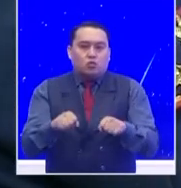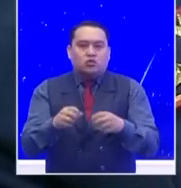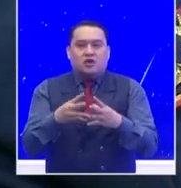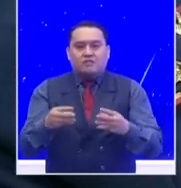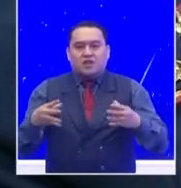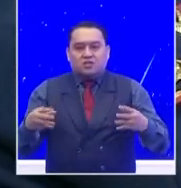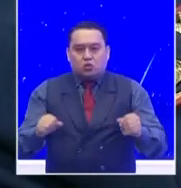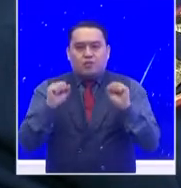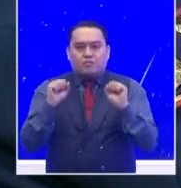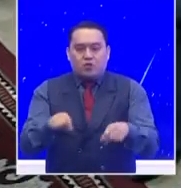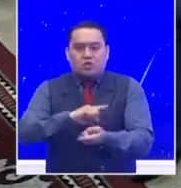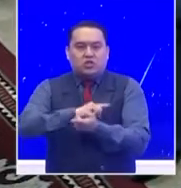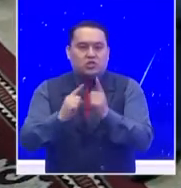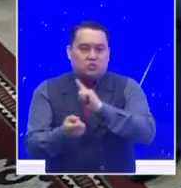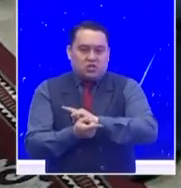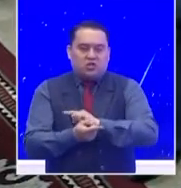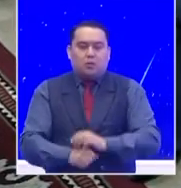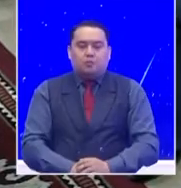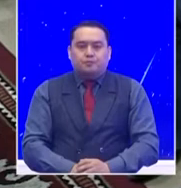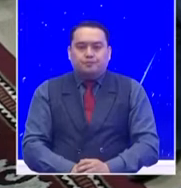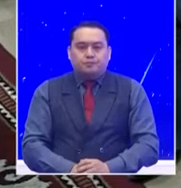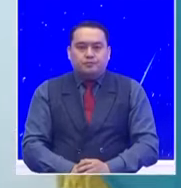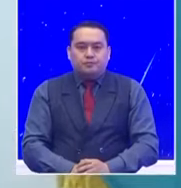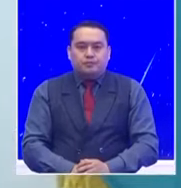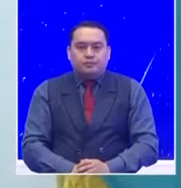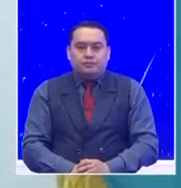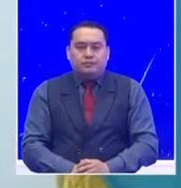температурном фоне все может резко измениться.